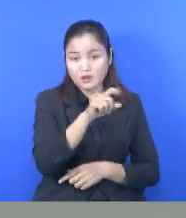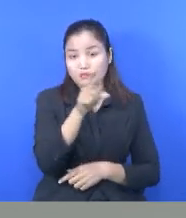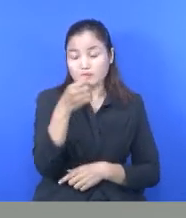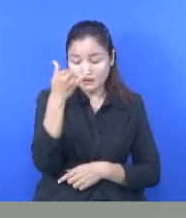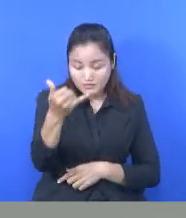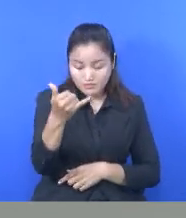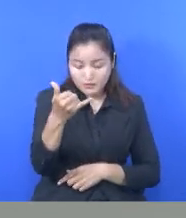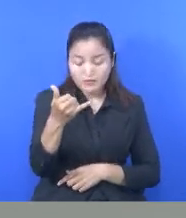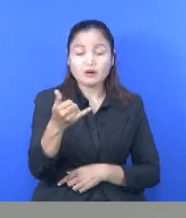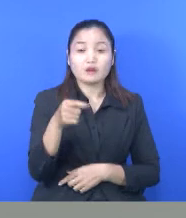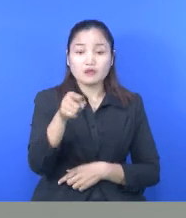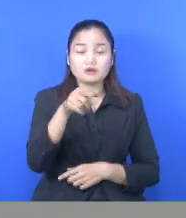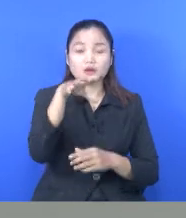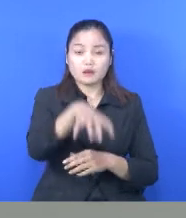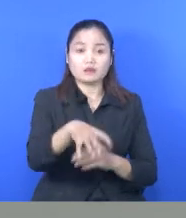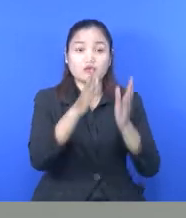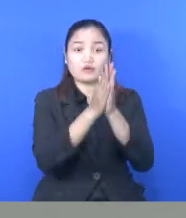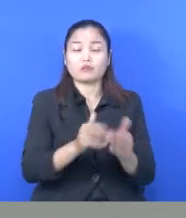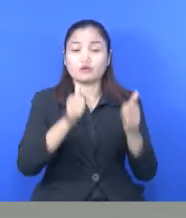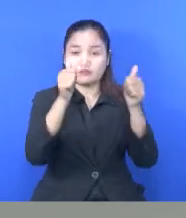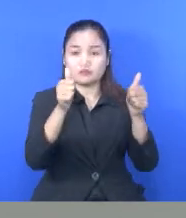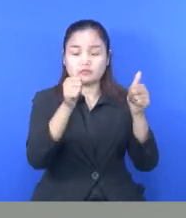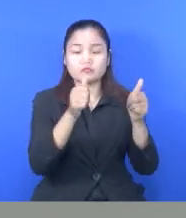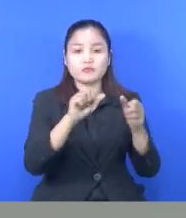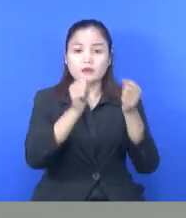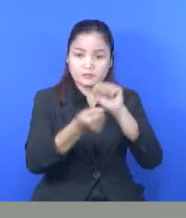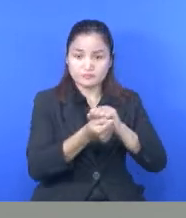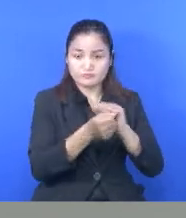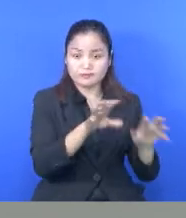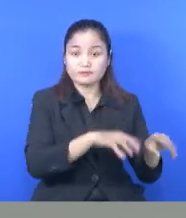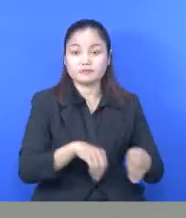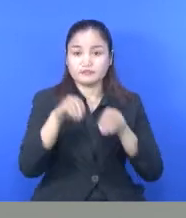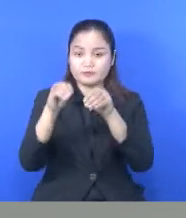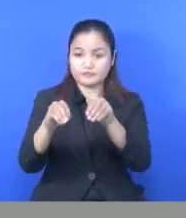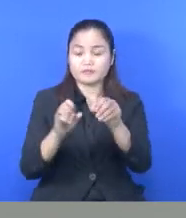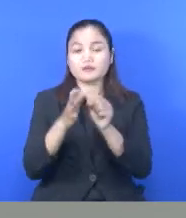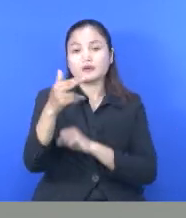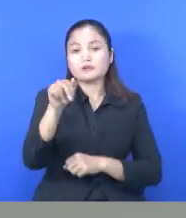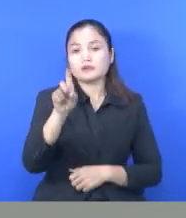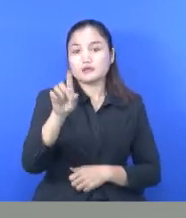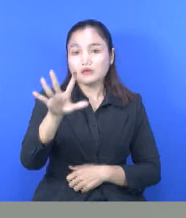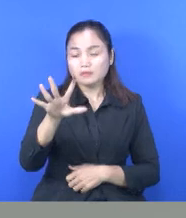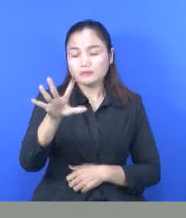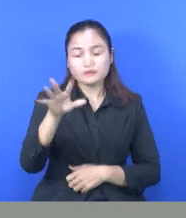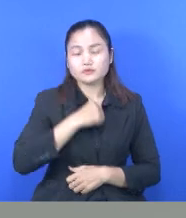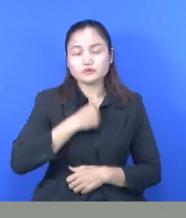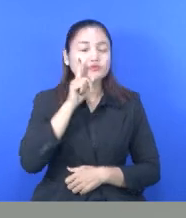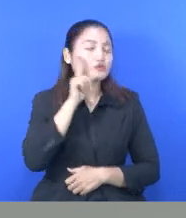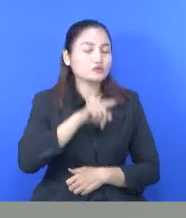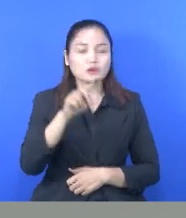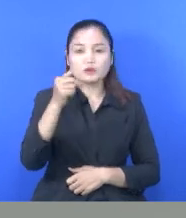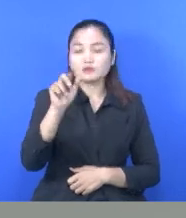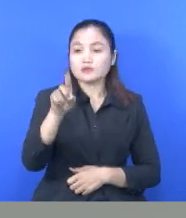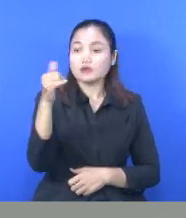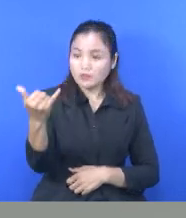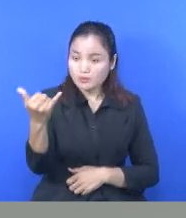cân mục nên nơi vùng miền bầm pi mạc ra lúc từ thuê trả từ ở thuê cá plap đô từ thuê nơi thằng ngày tiện đập pram trả sớm tốt nơi thằng ngày tiện đập pram